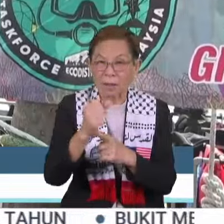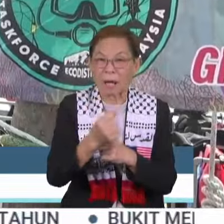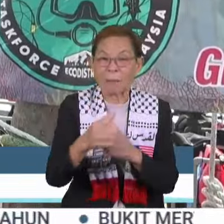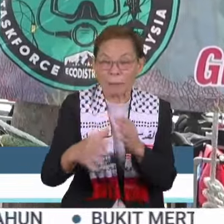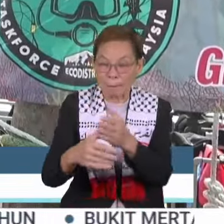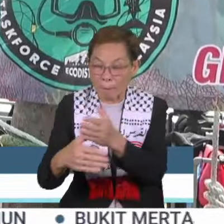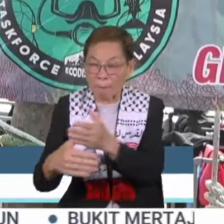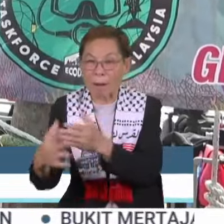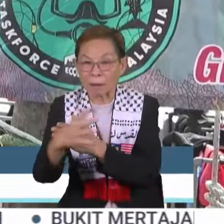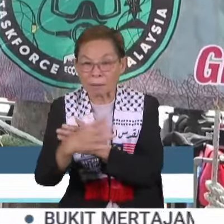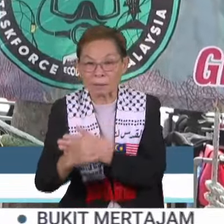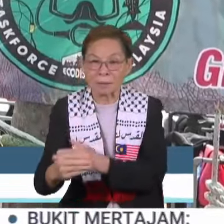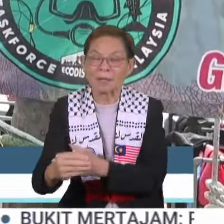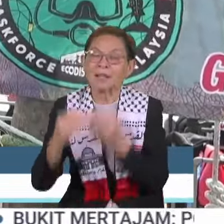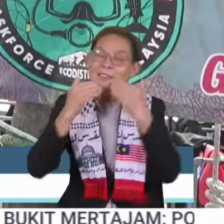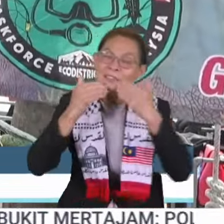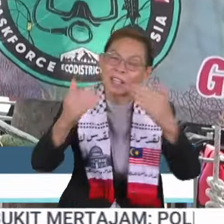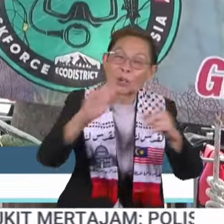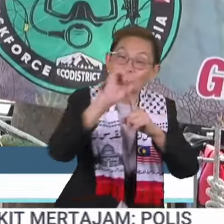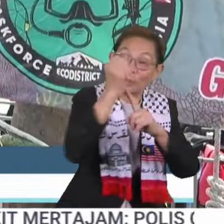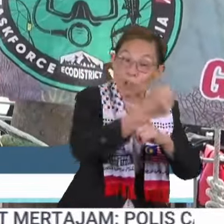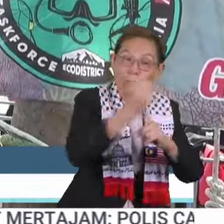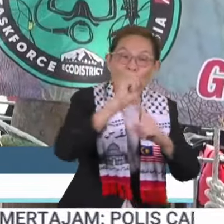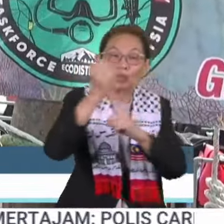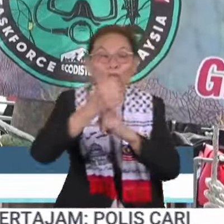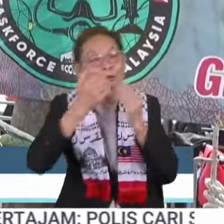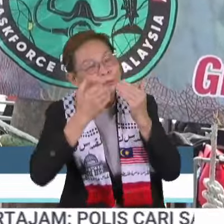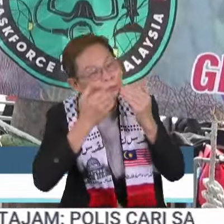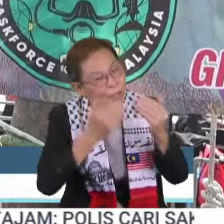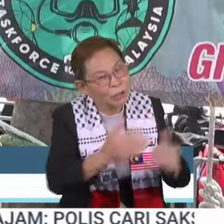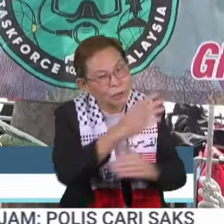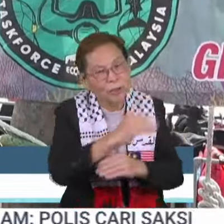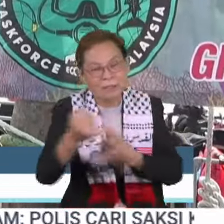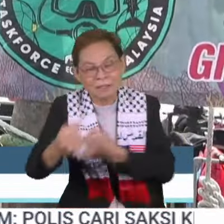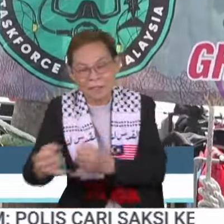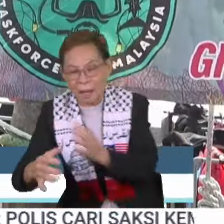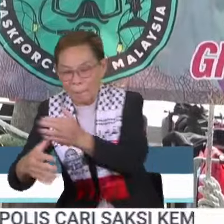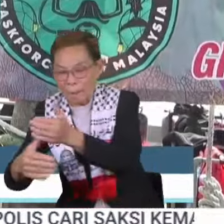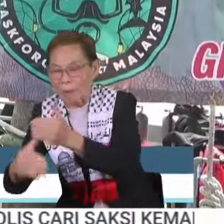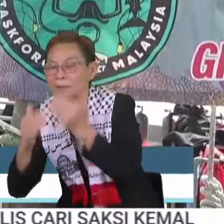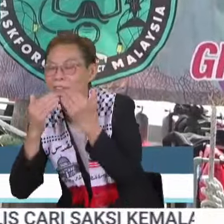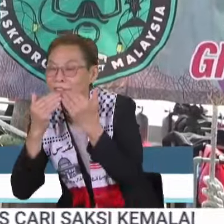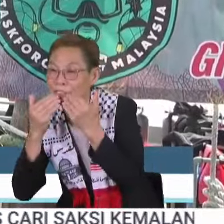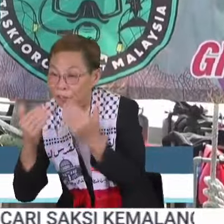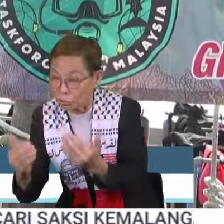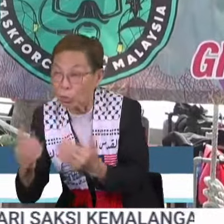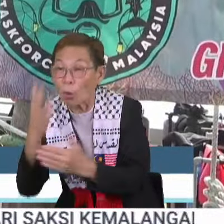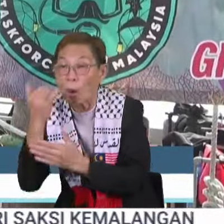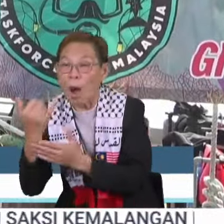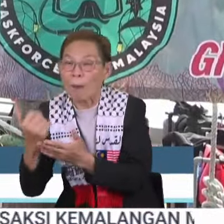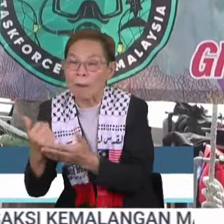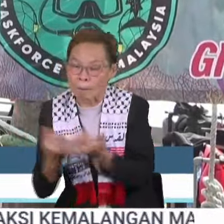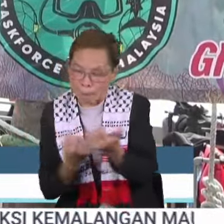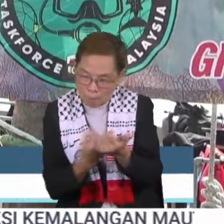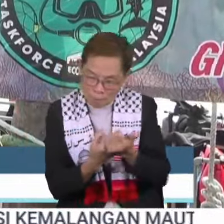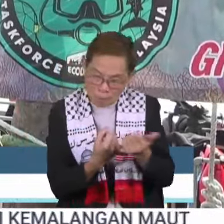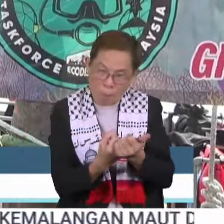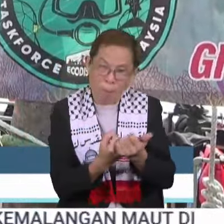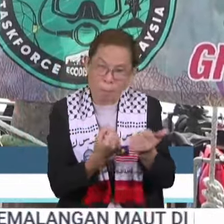perikanan. Terima kasih kepada persatuan-persatuan ni dan Jabatan Perikanan kerana